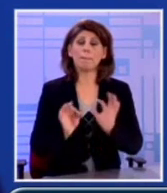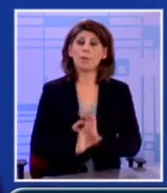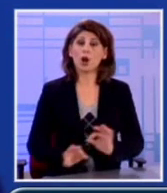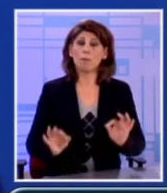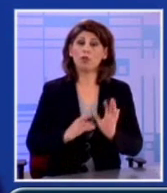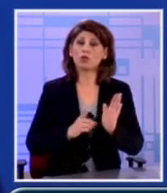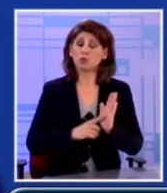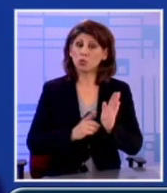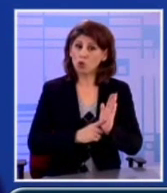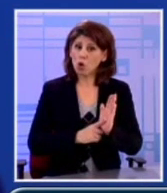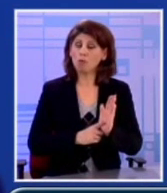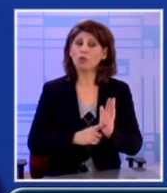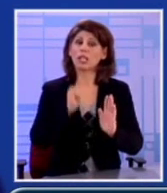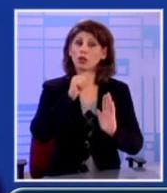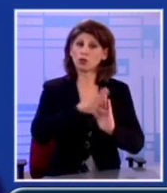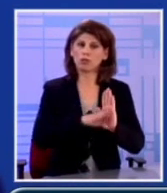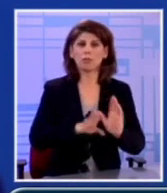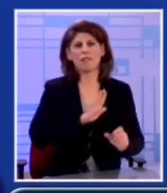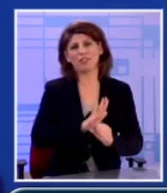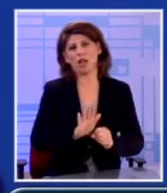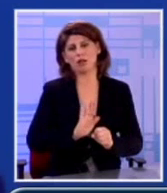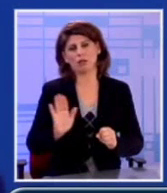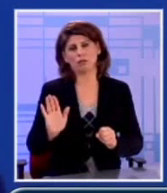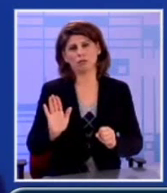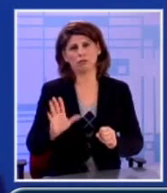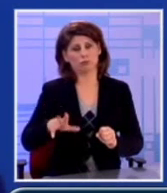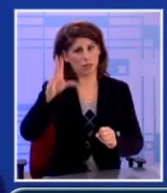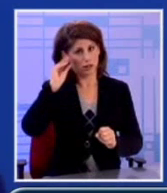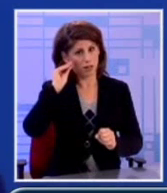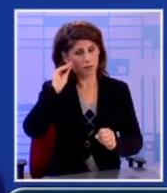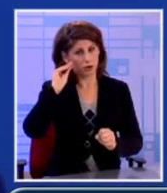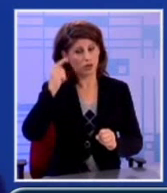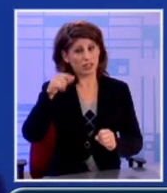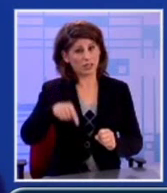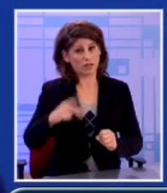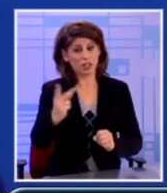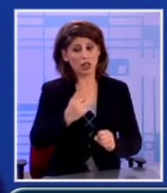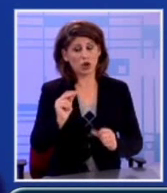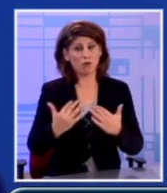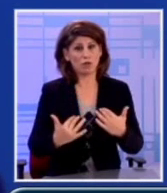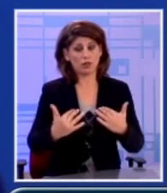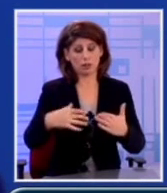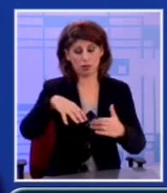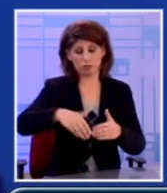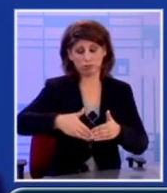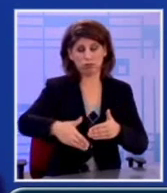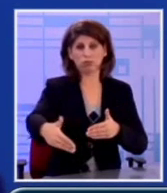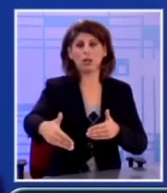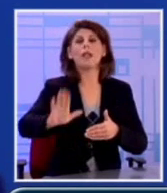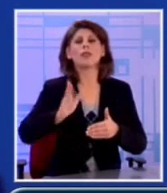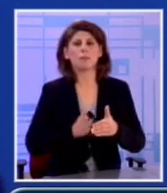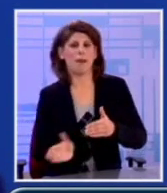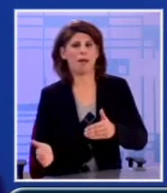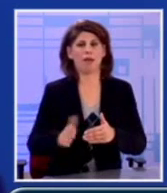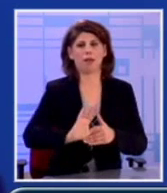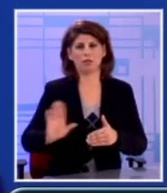προϋπόθεση του νόμου και του συντάγματος επαρκεί για να είναι αντιληπτό ότι σε αυτή την κοινοβουλευτική περίοδο δεν θα υπάρξουν παρεκκλήσεις